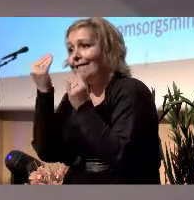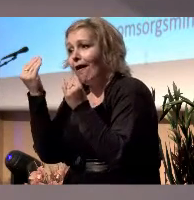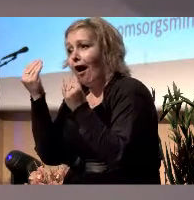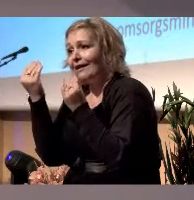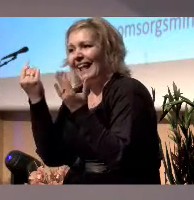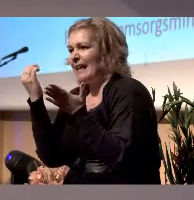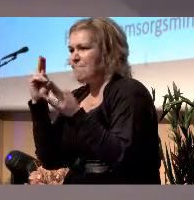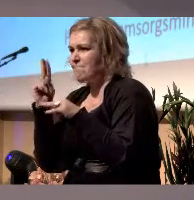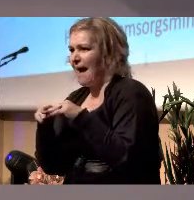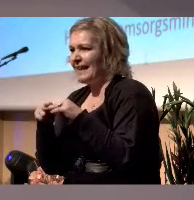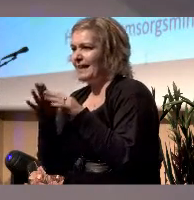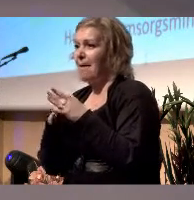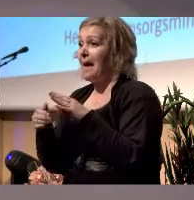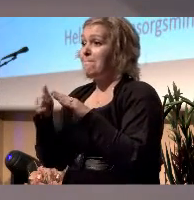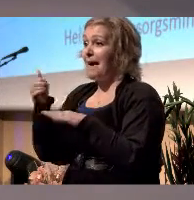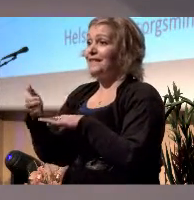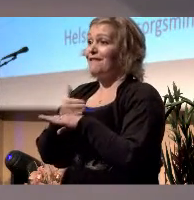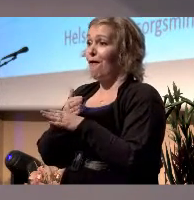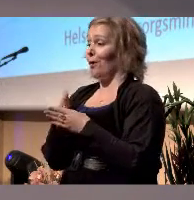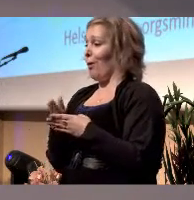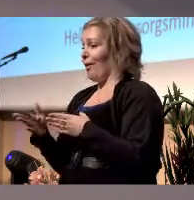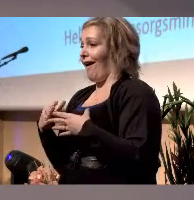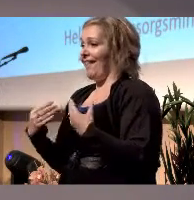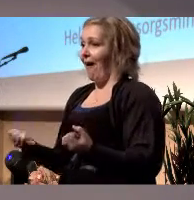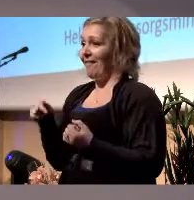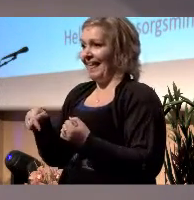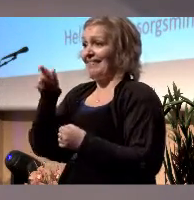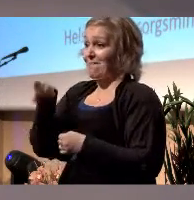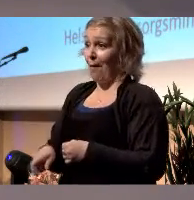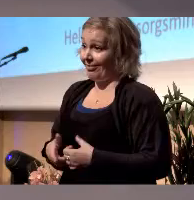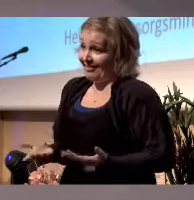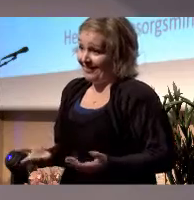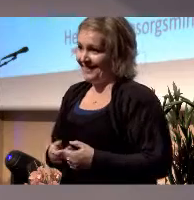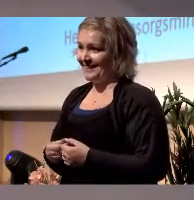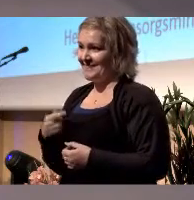er ikke merket med best før utgangen av denne måneden.